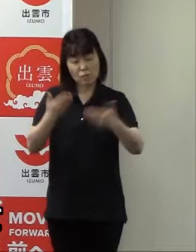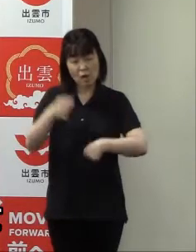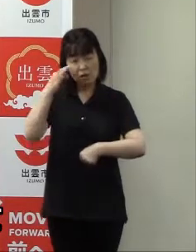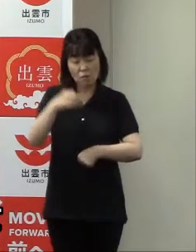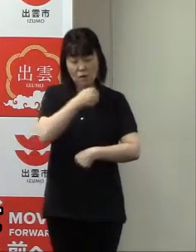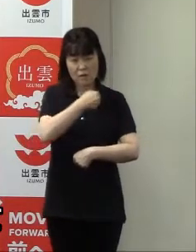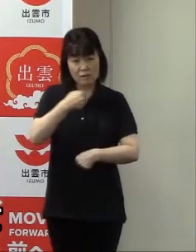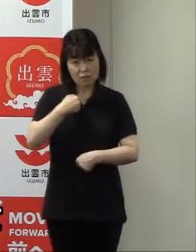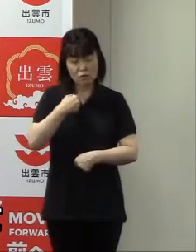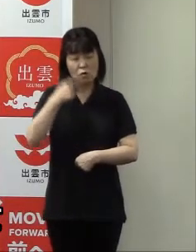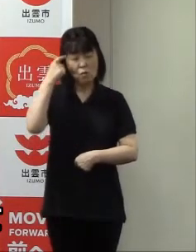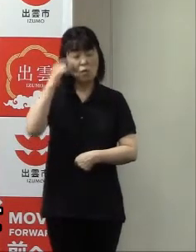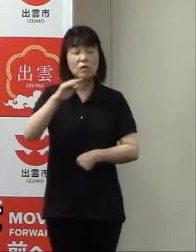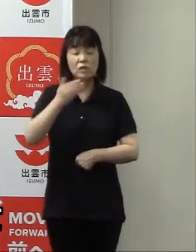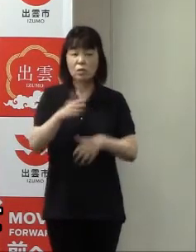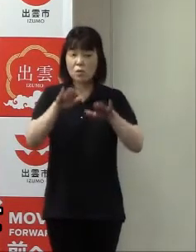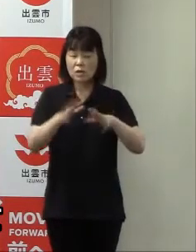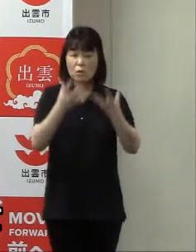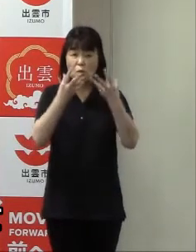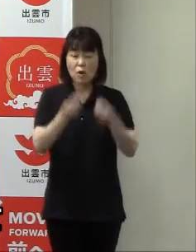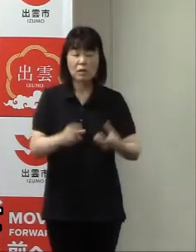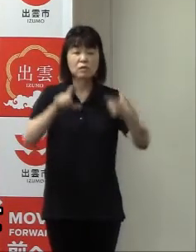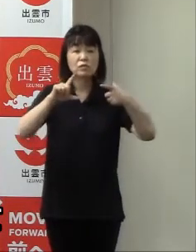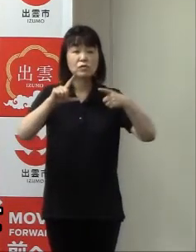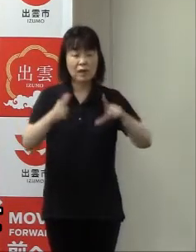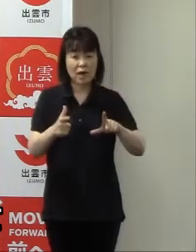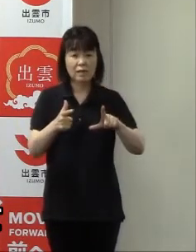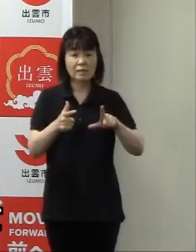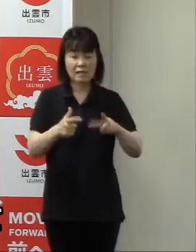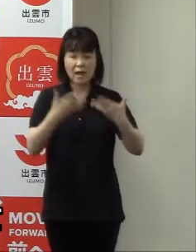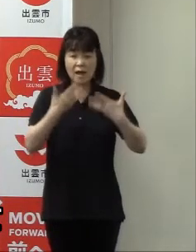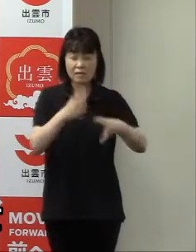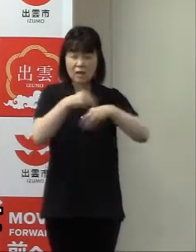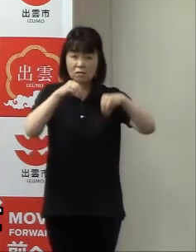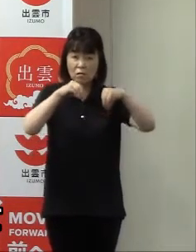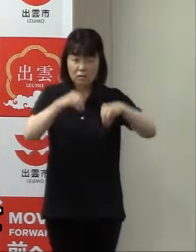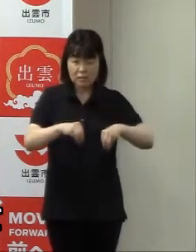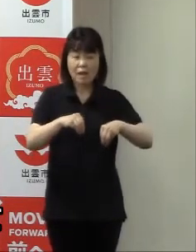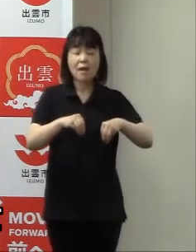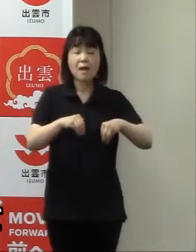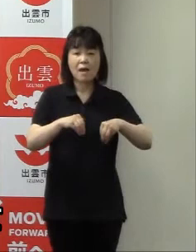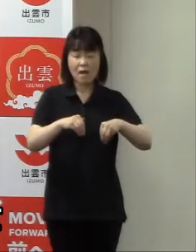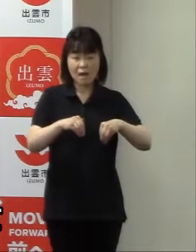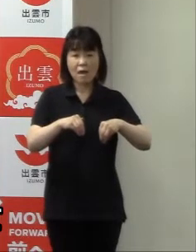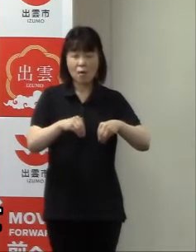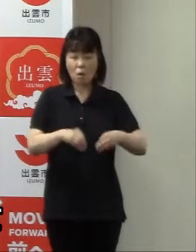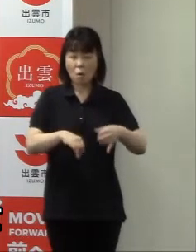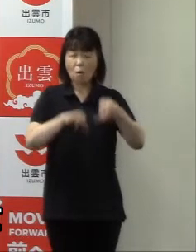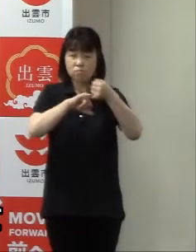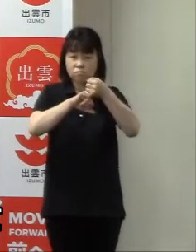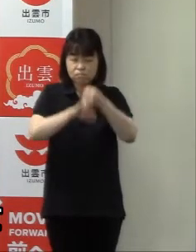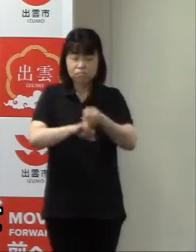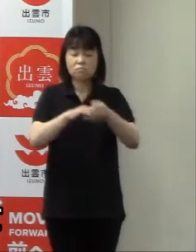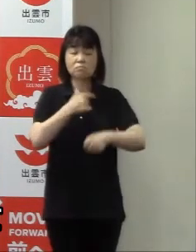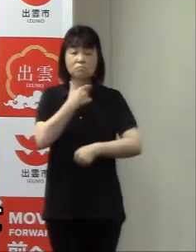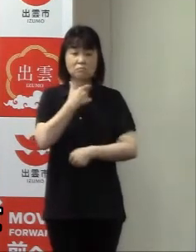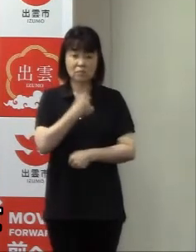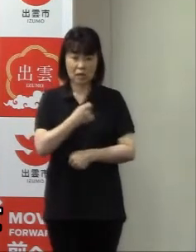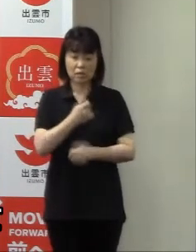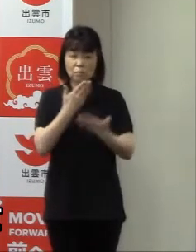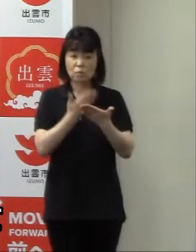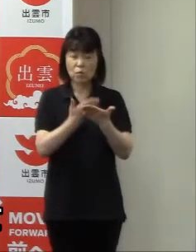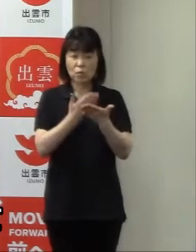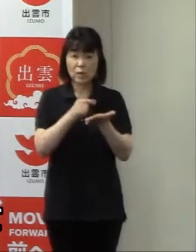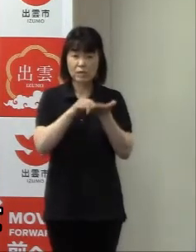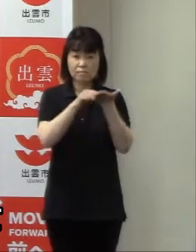では終わりではなくて、さっき申し上げましたように安全協定をしっかりと、立地自治体並みの安全協定をしっかりと求めていくということであります